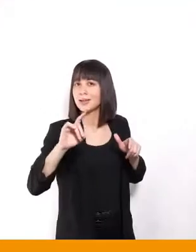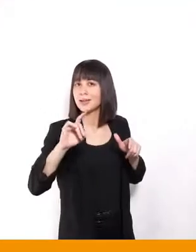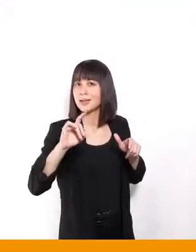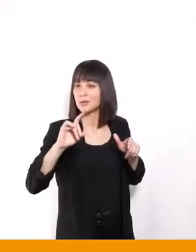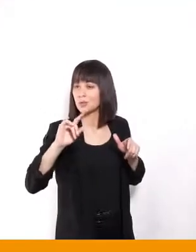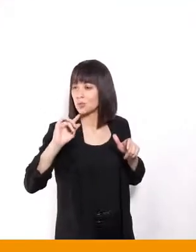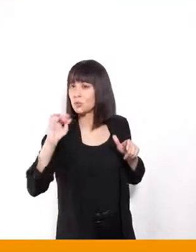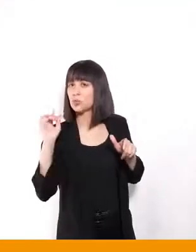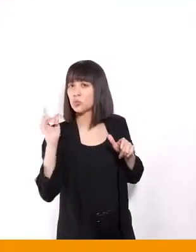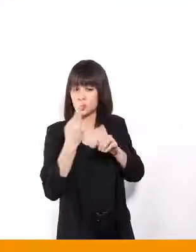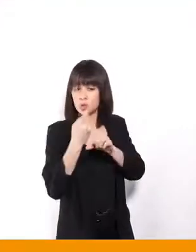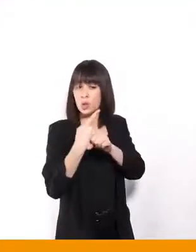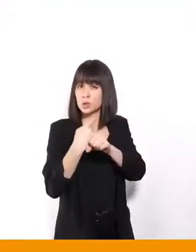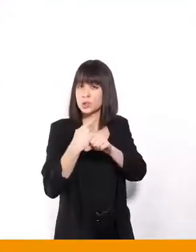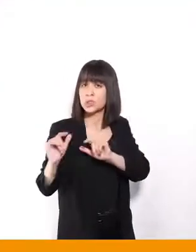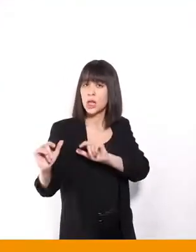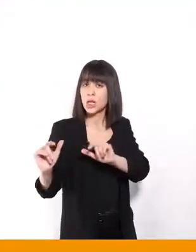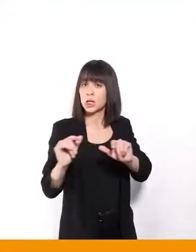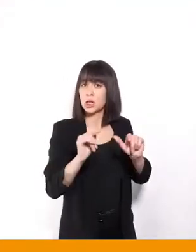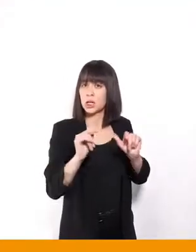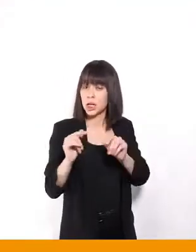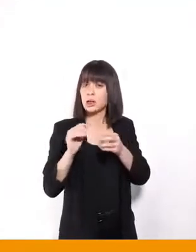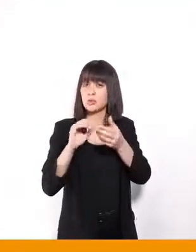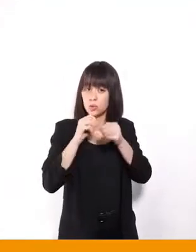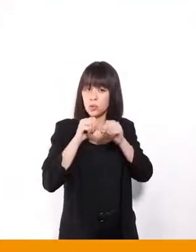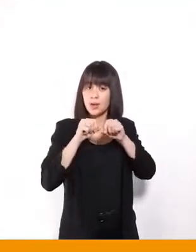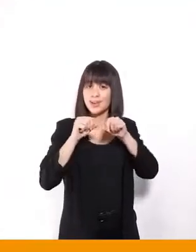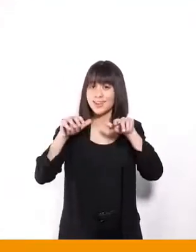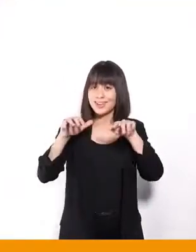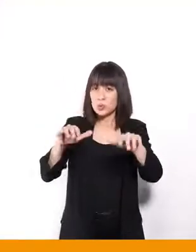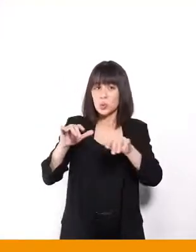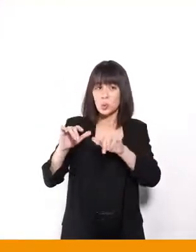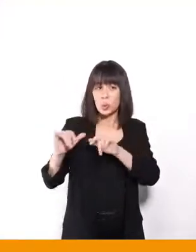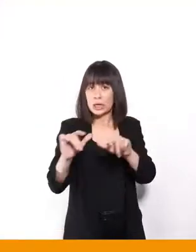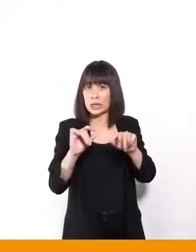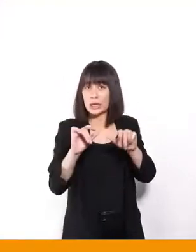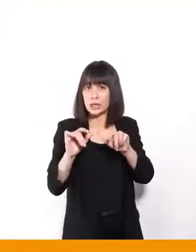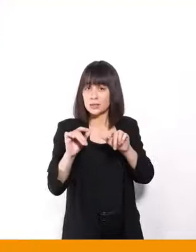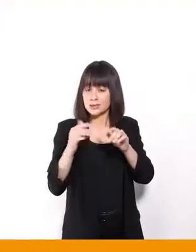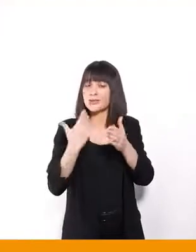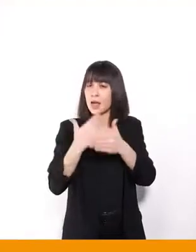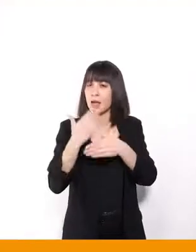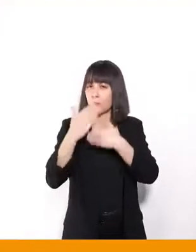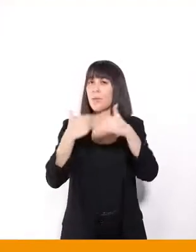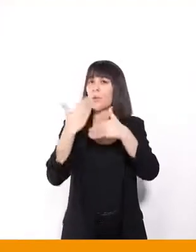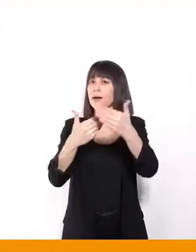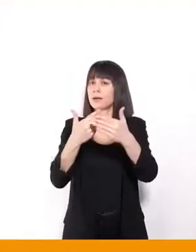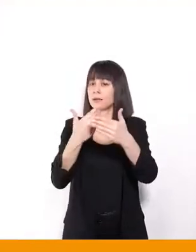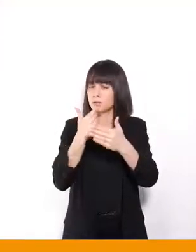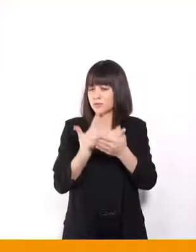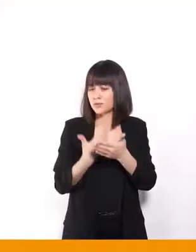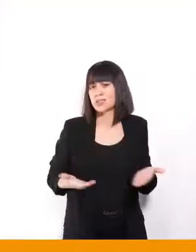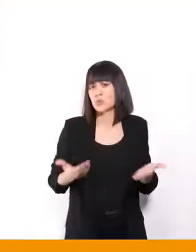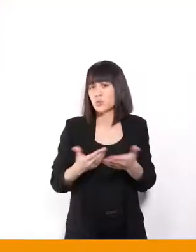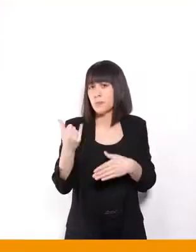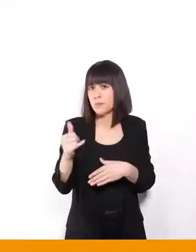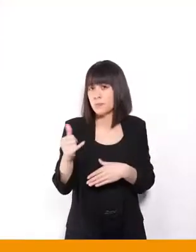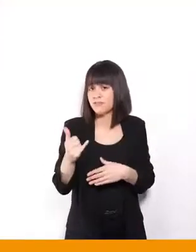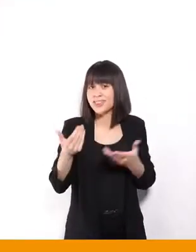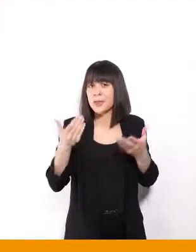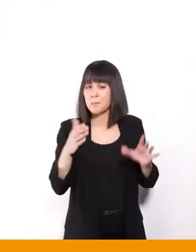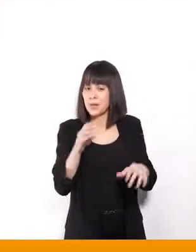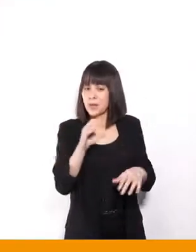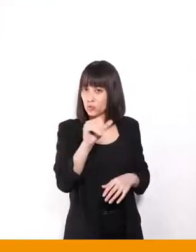soient disponibles, que les réseaux soient là, il y a encore des progrès à faire, mais que ce numérique soit un numérique pour toutes et